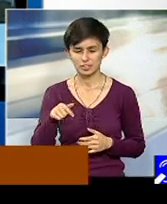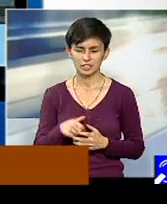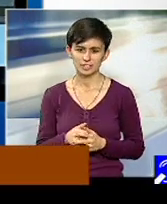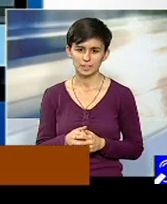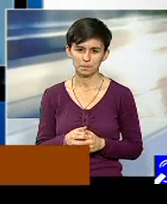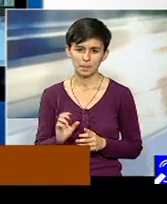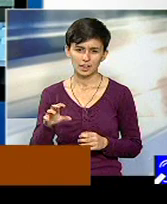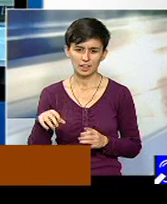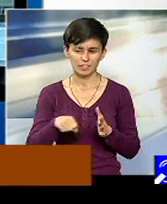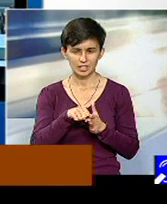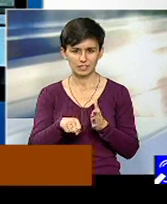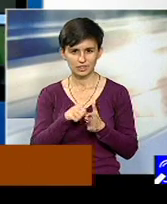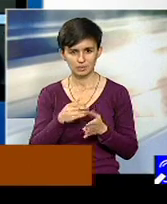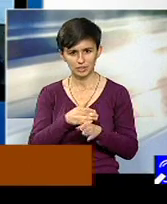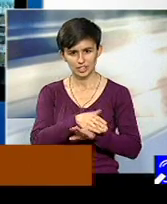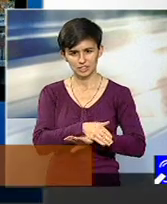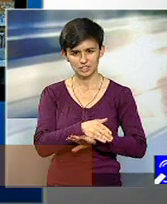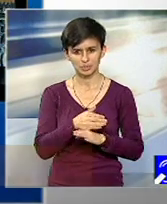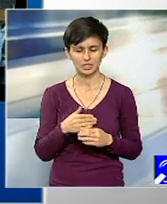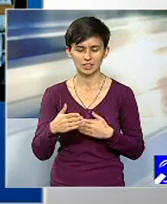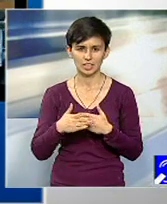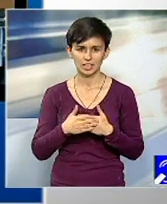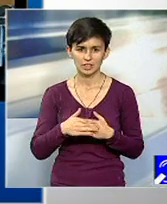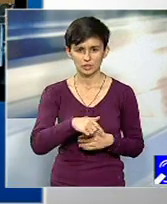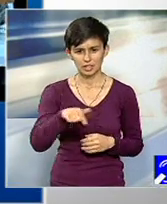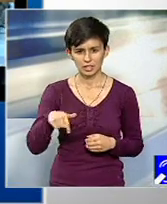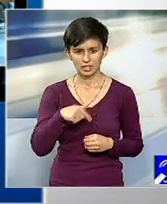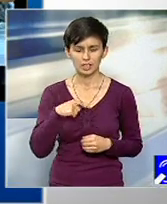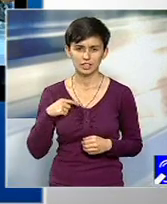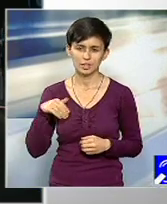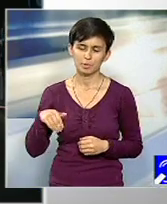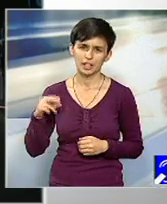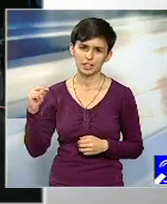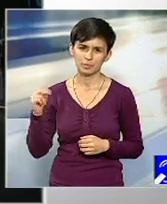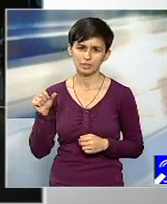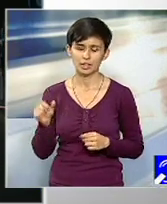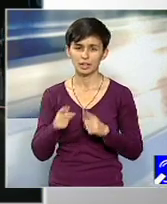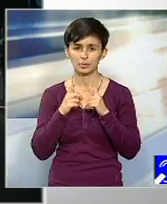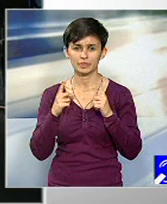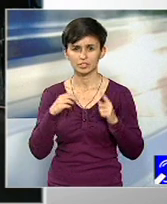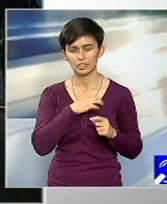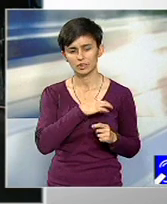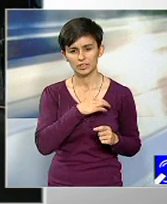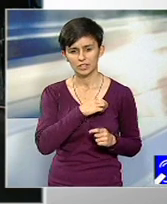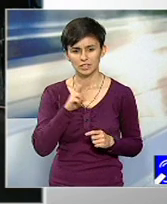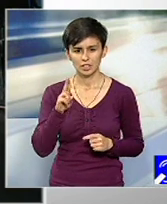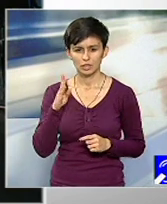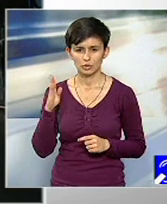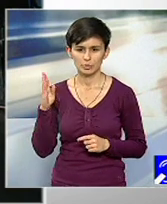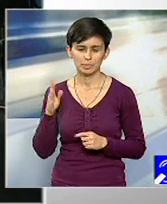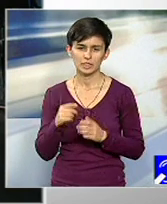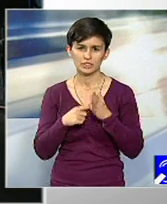despre caravana filmului accesibilizat. Alături de noi se află Marian Pădure, cadru didactic la Universitatea Babeș-Bolyai